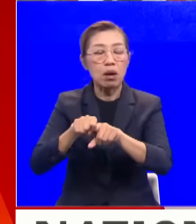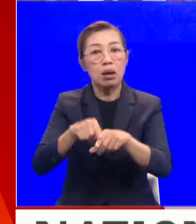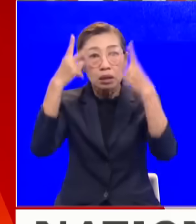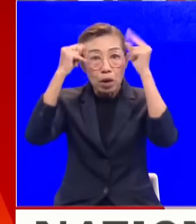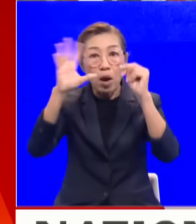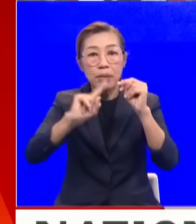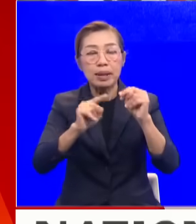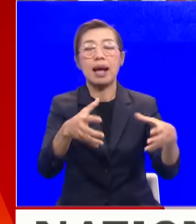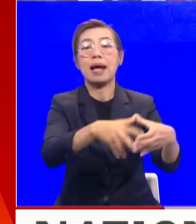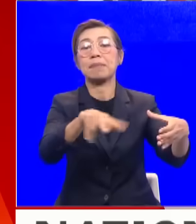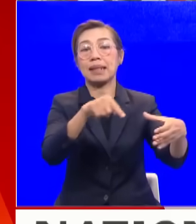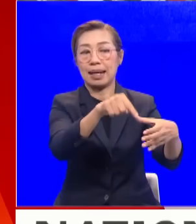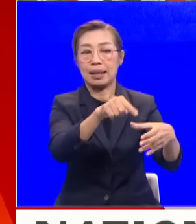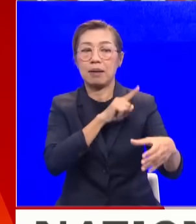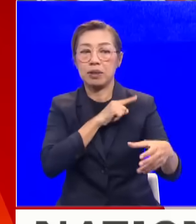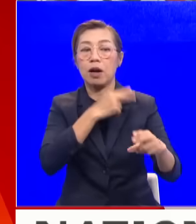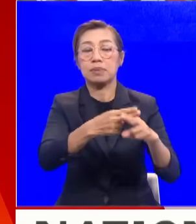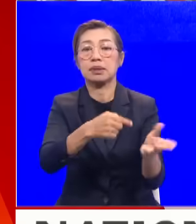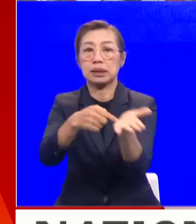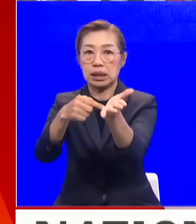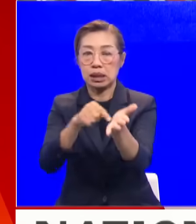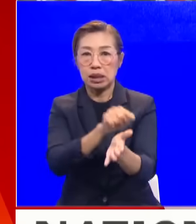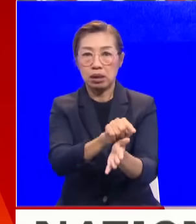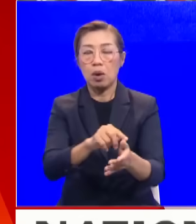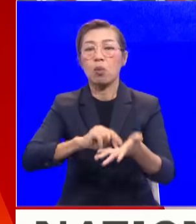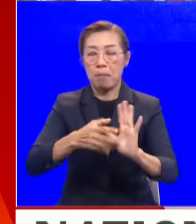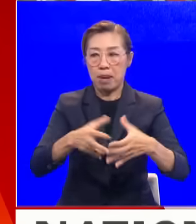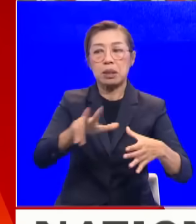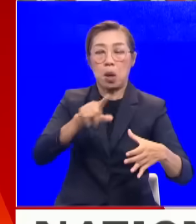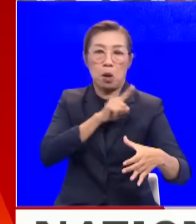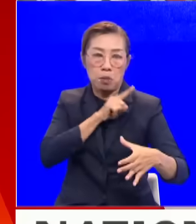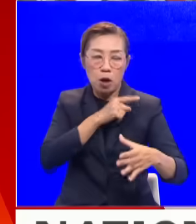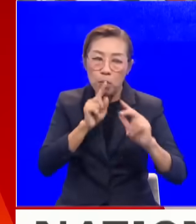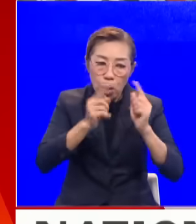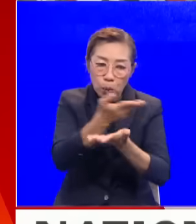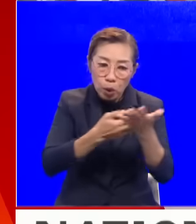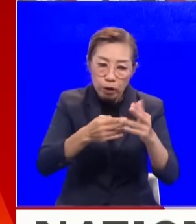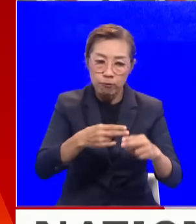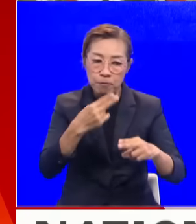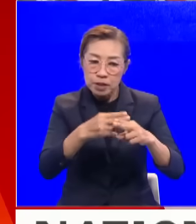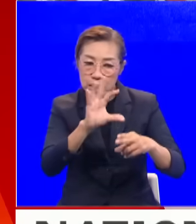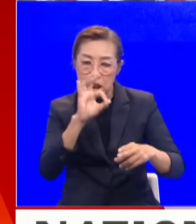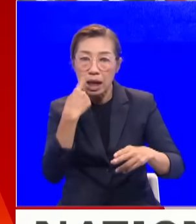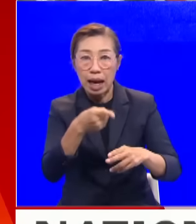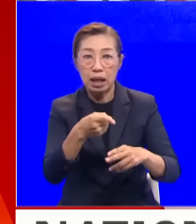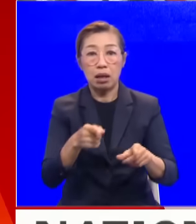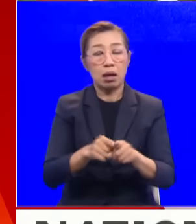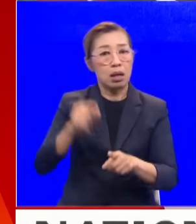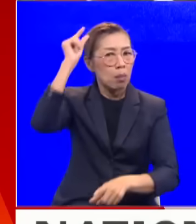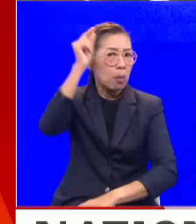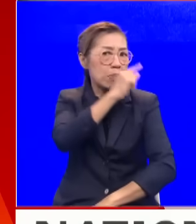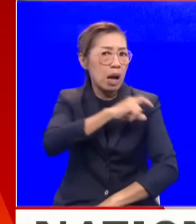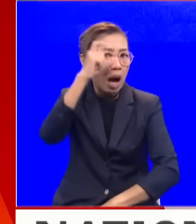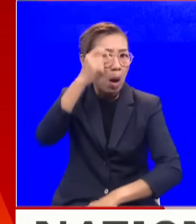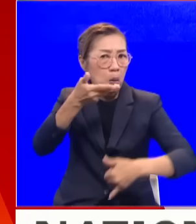คเพื่อไทยนะครับเพราะนั้นพรรคเพื่อไทยก็ต้องนำเรื่องนี้กลับไปหารือกัน ปัญหาสุขภาพของคุณชัยเกษมเป็นยังไงคะก็ไปถามคุณภูมิ